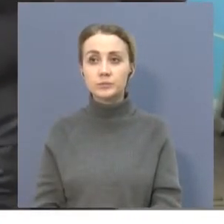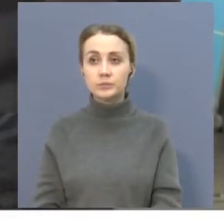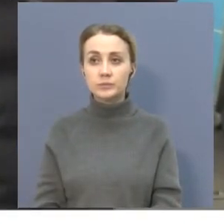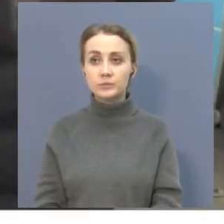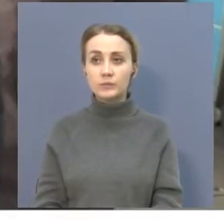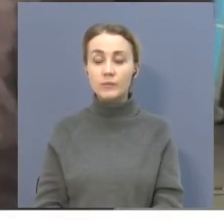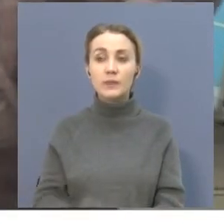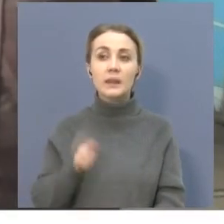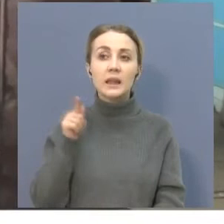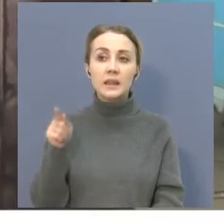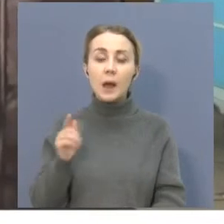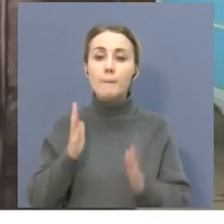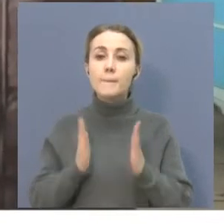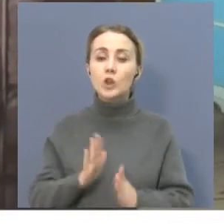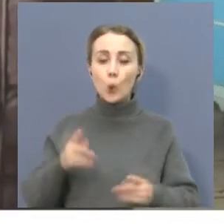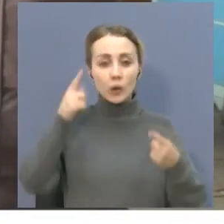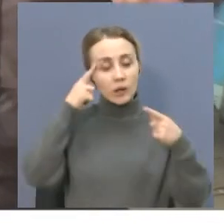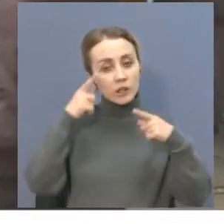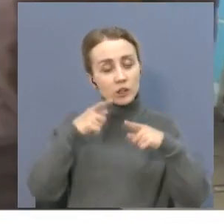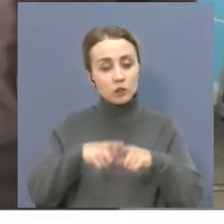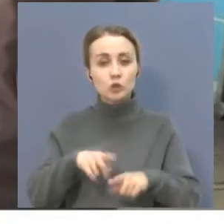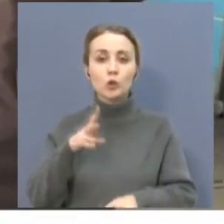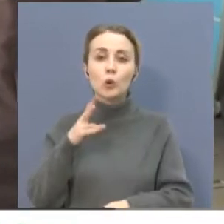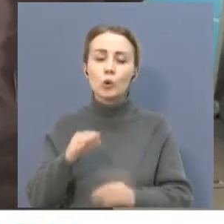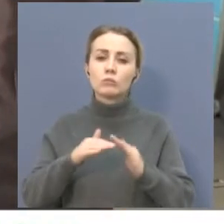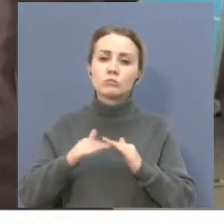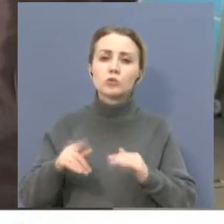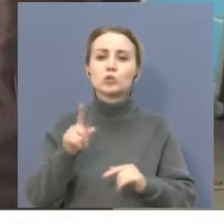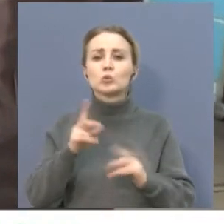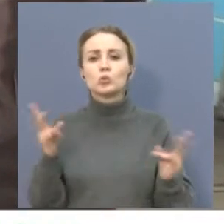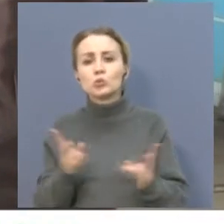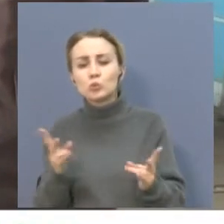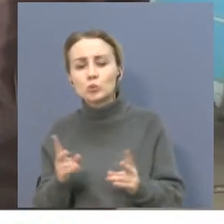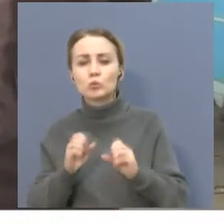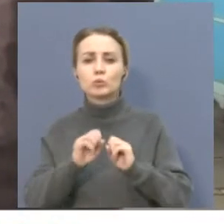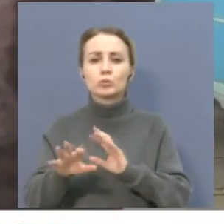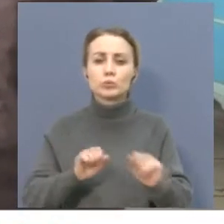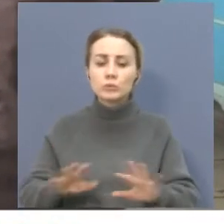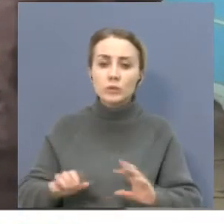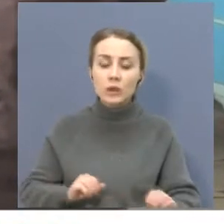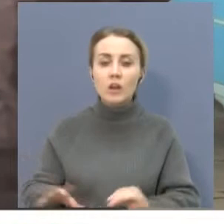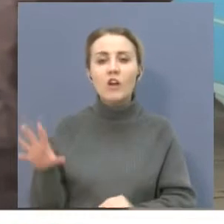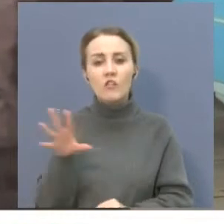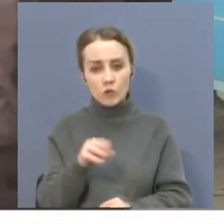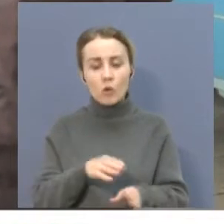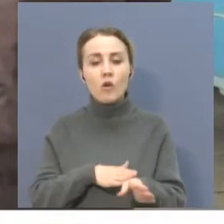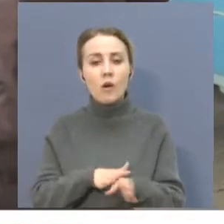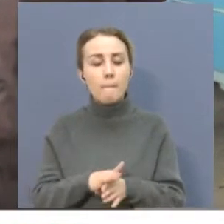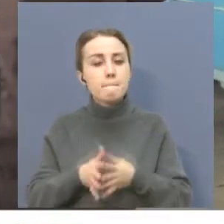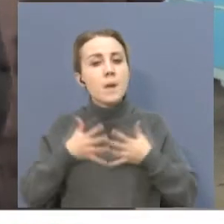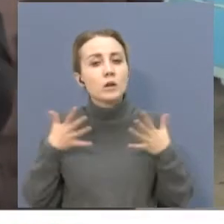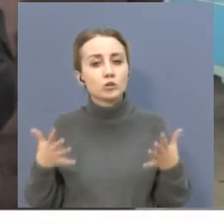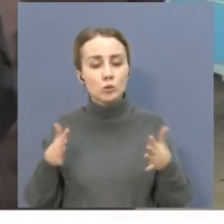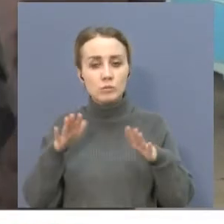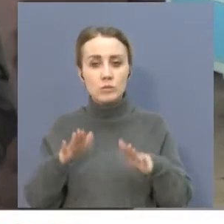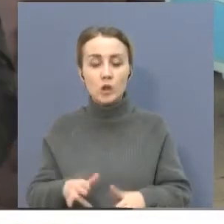жерде қондырғылар ғана емес, соқа агрегаттары, бүркіштер де жасалады. Жұмыс ауқымды, бірақ қазір біршама азайды. Өйткені жыл сайын